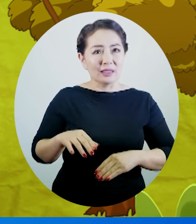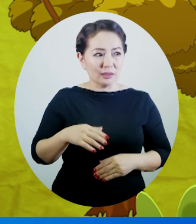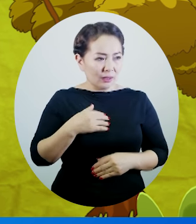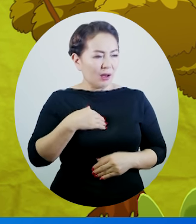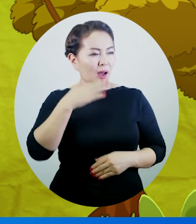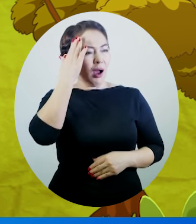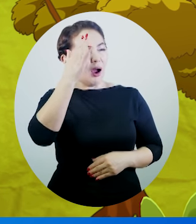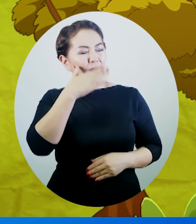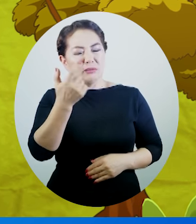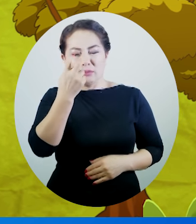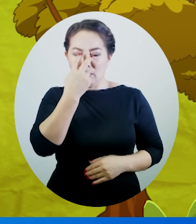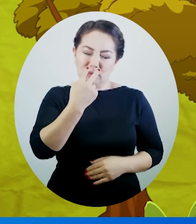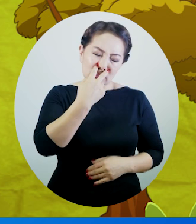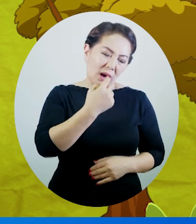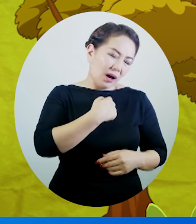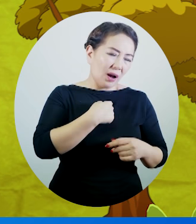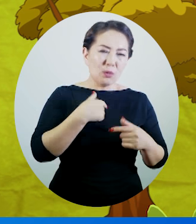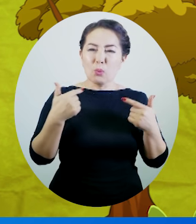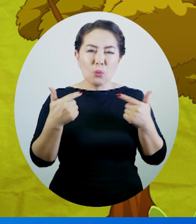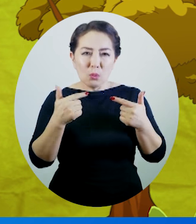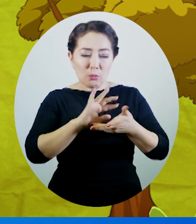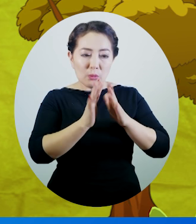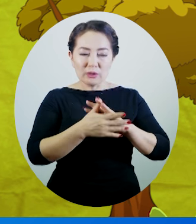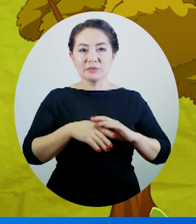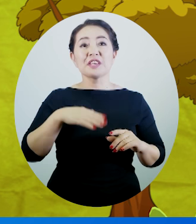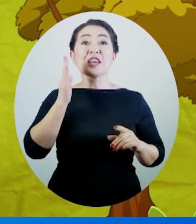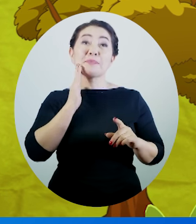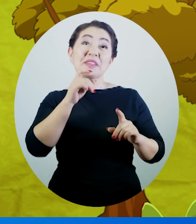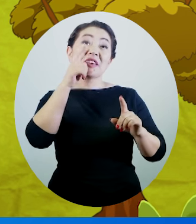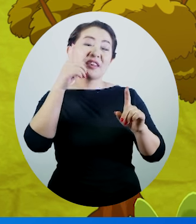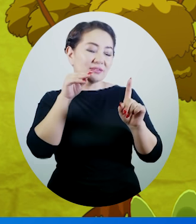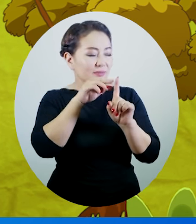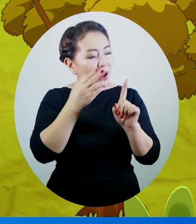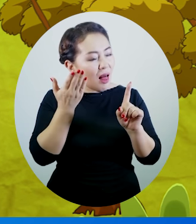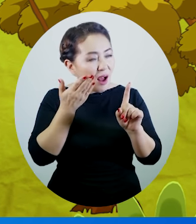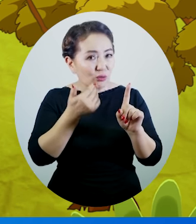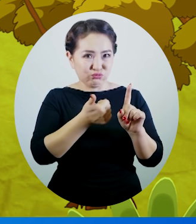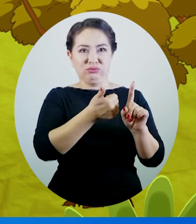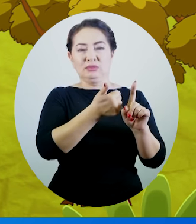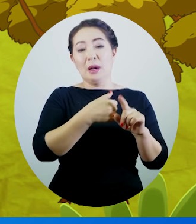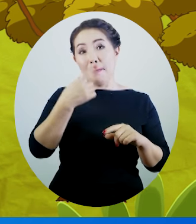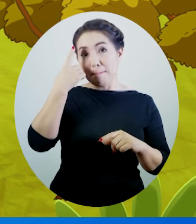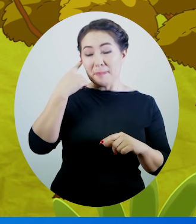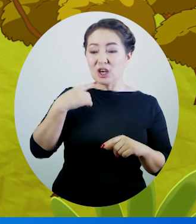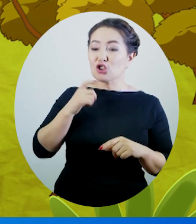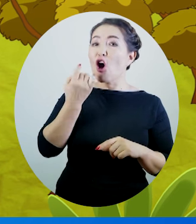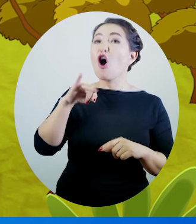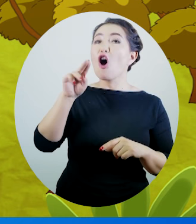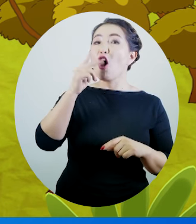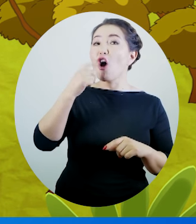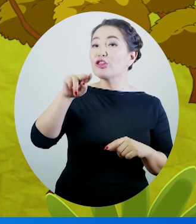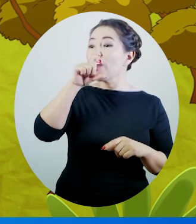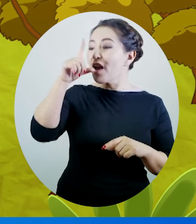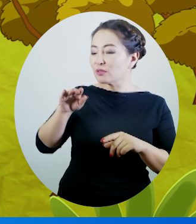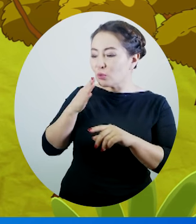уйлж эсэргүүцсэн боловч хойд ээж нь аавыг нь ятгаж дөнгөжээ. Маргааш нь хойд ээж нь хүүхдүүдээ сэрээгээд нэг талх